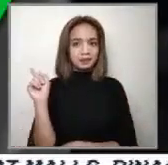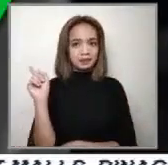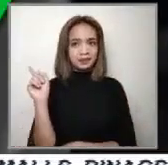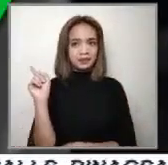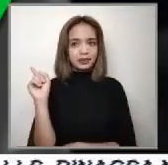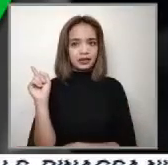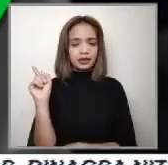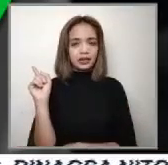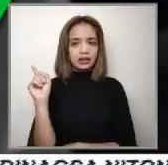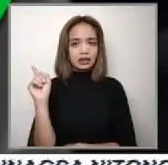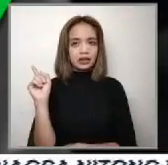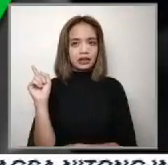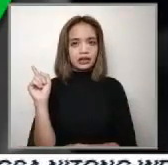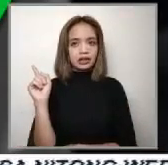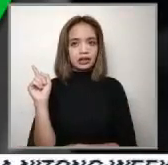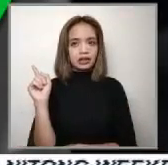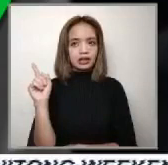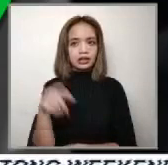ang